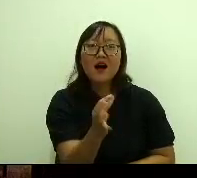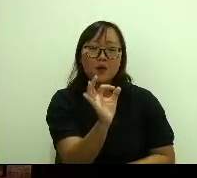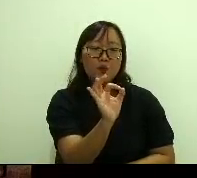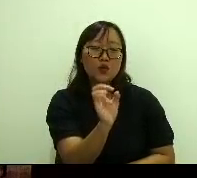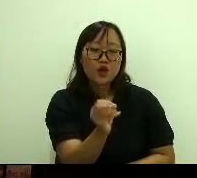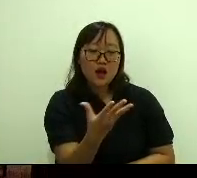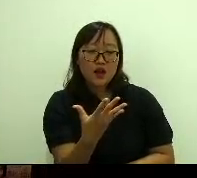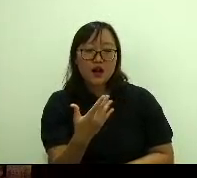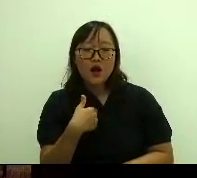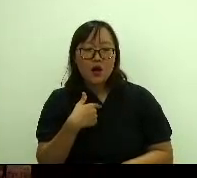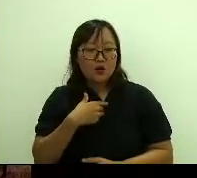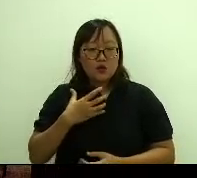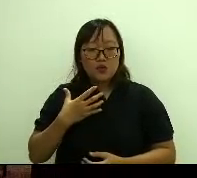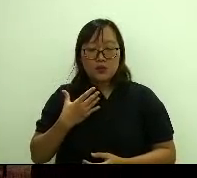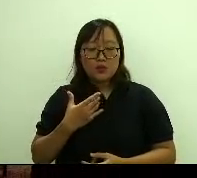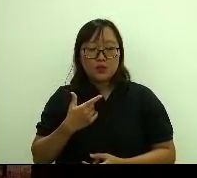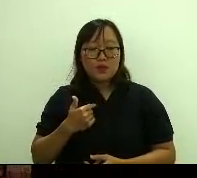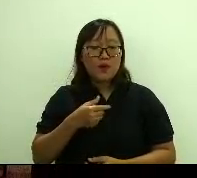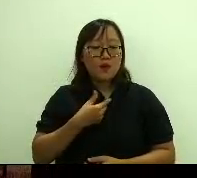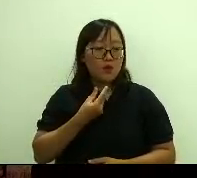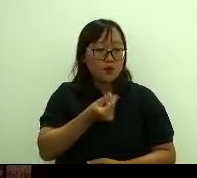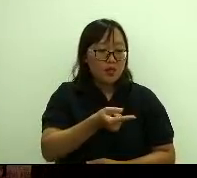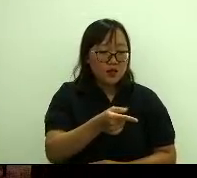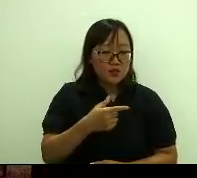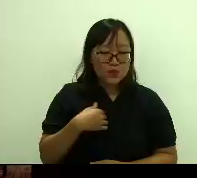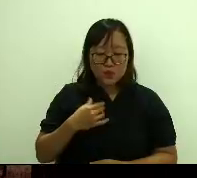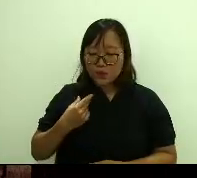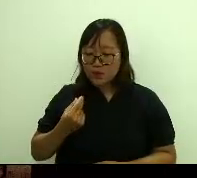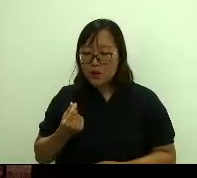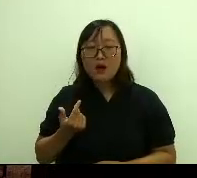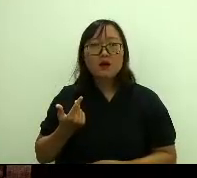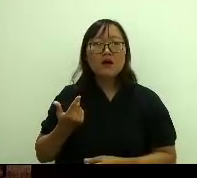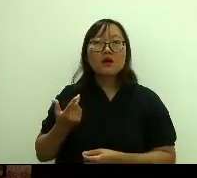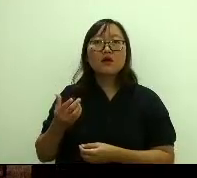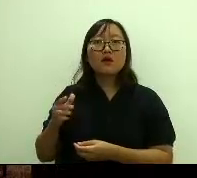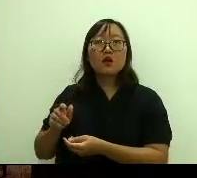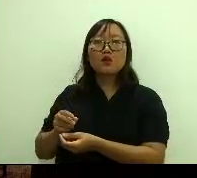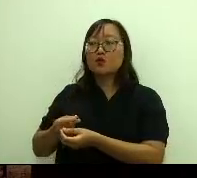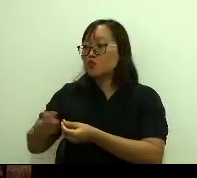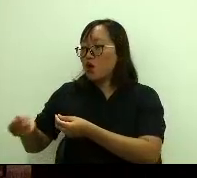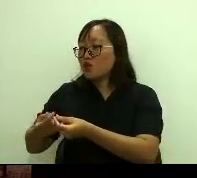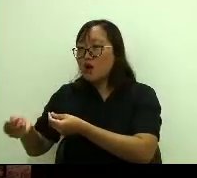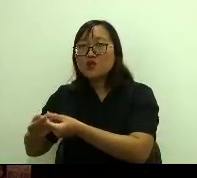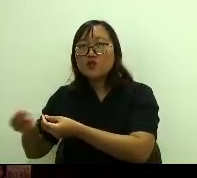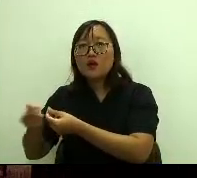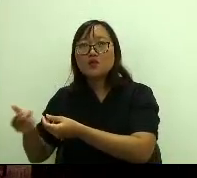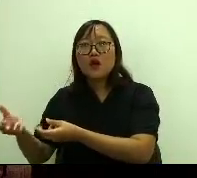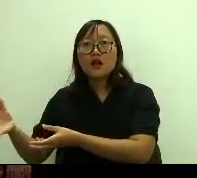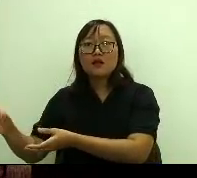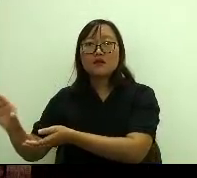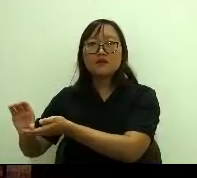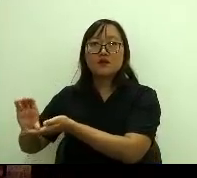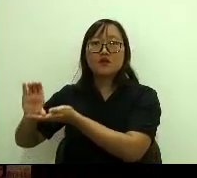nyaman kita untuk mengklaim harta yang disediakan Kristus bagi kita.